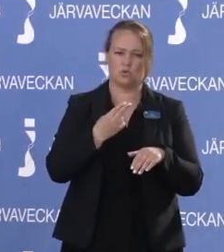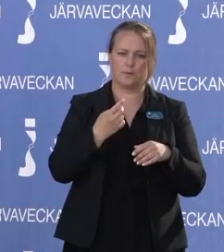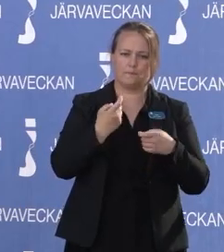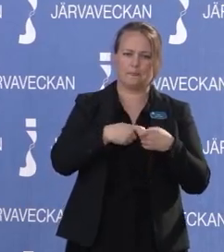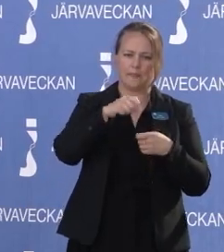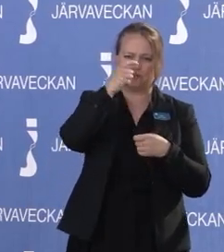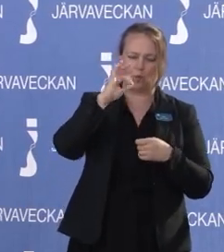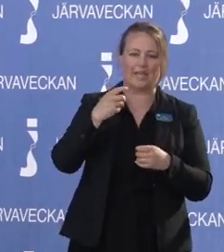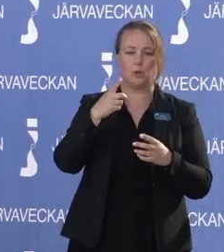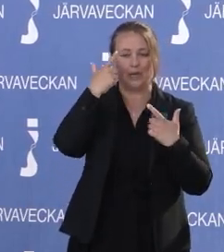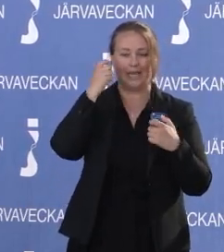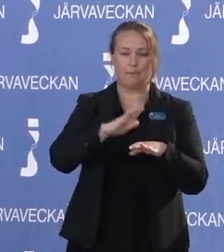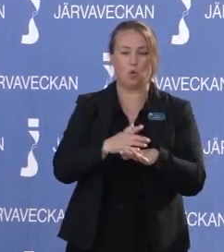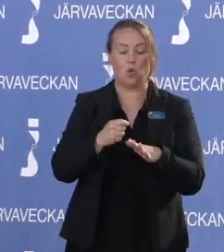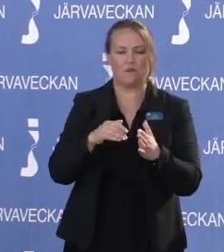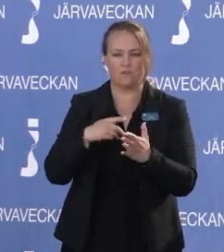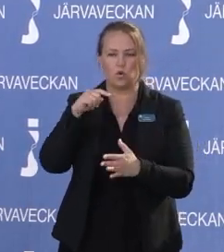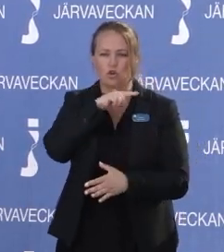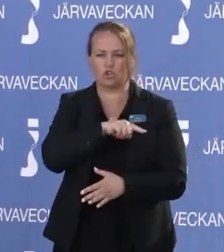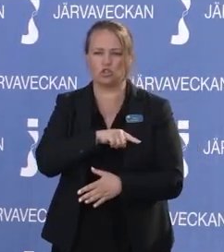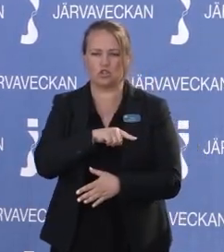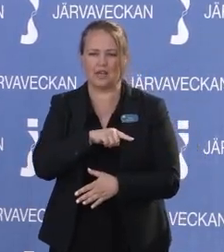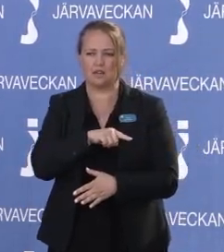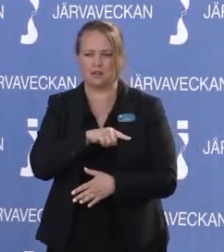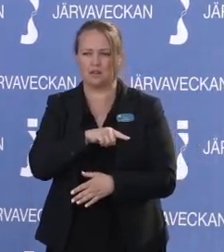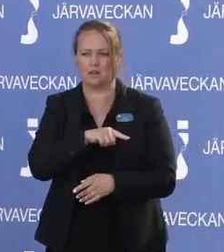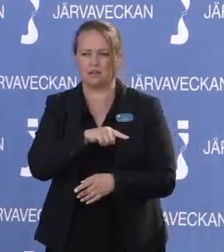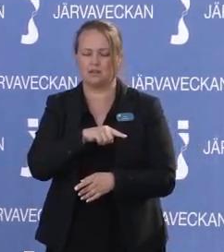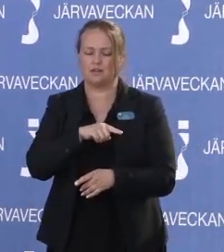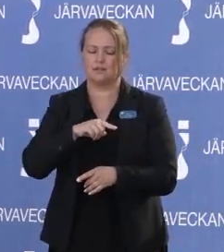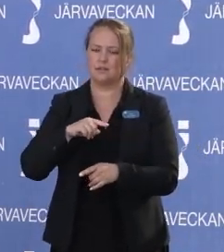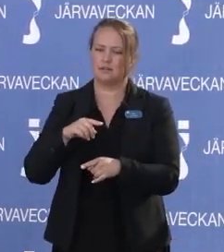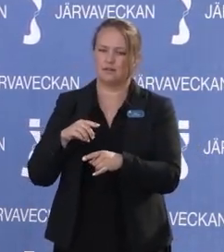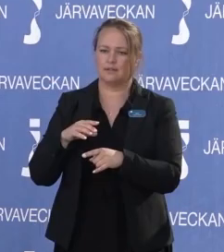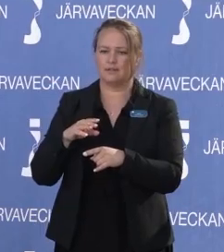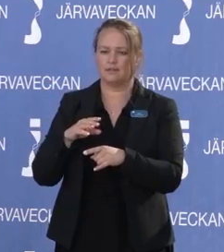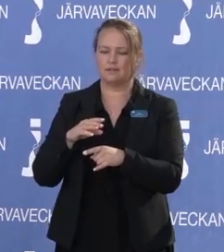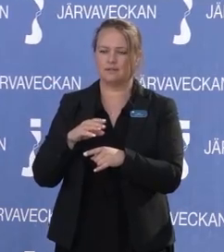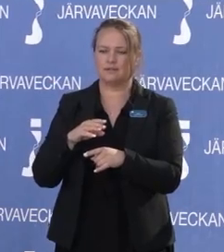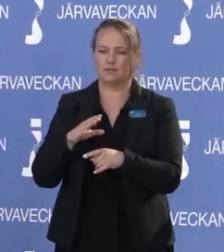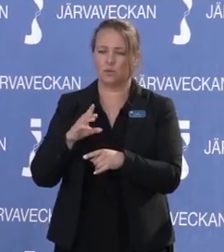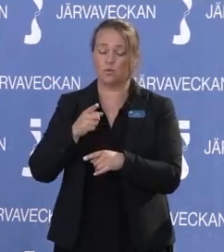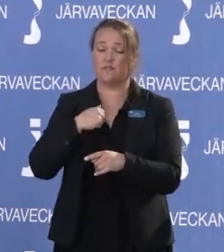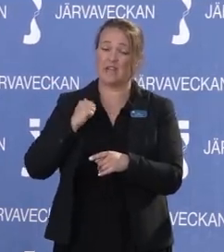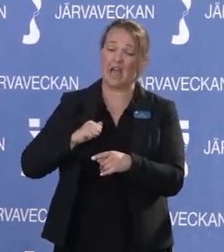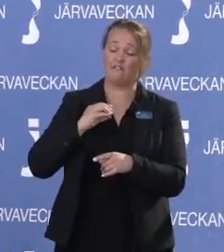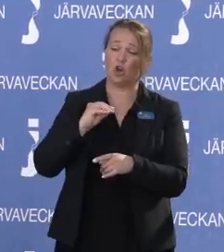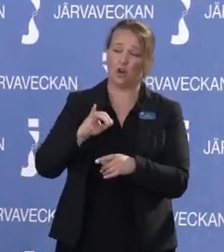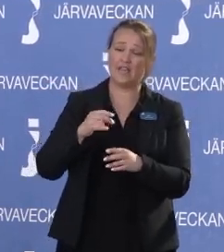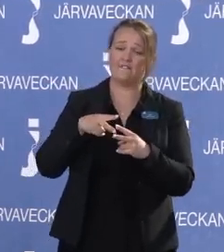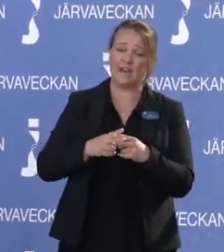lita på någonting som kommer från Ryssland. Och där finns det också, menar, vi har hjälp av AI-verktyg